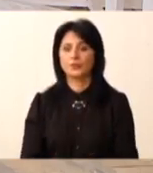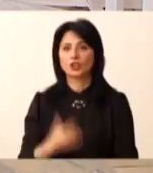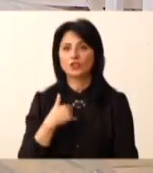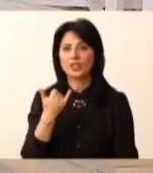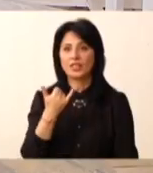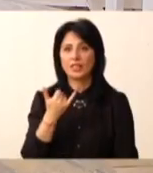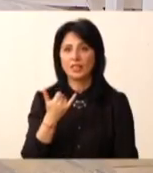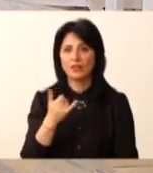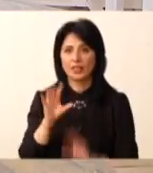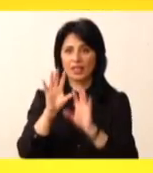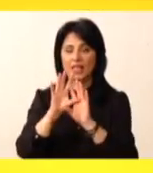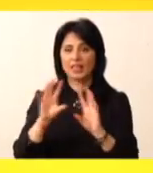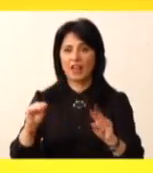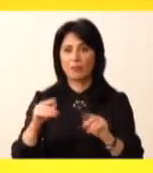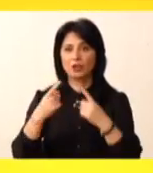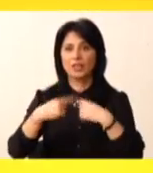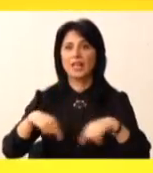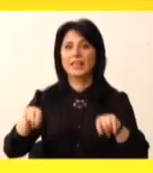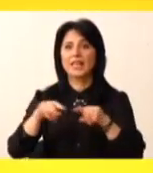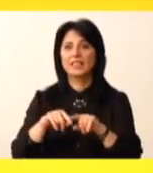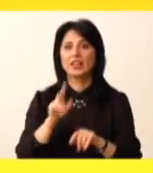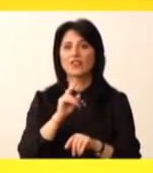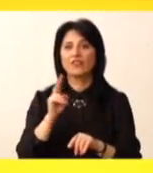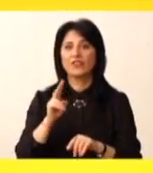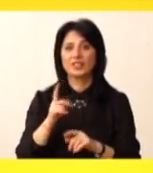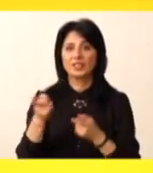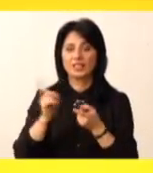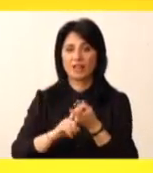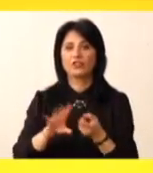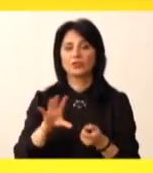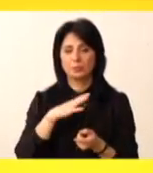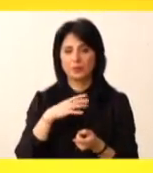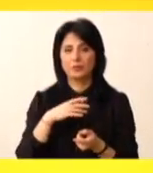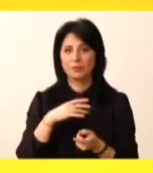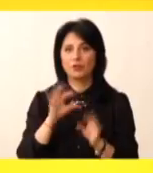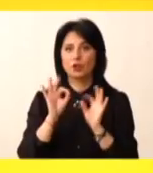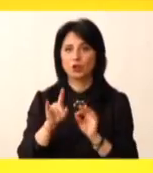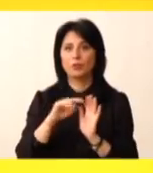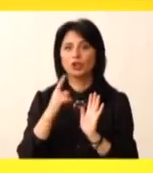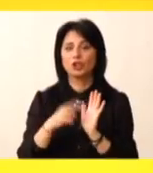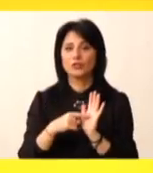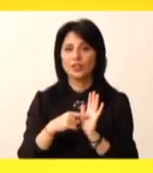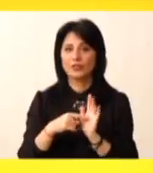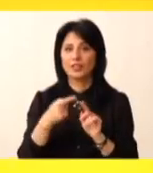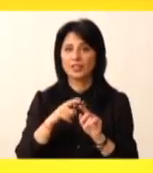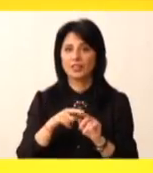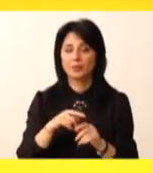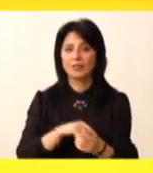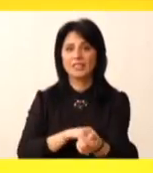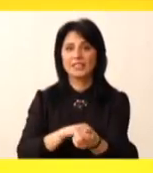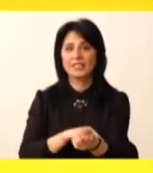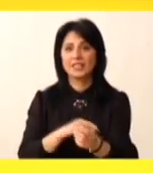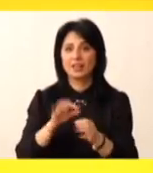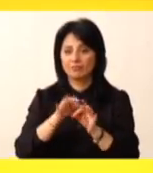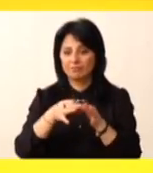ახლა დავამშვიდეთ საზოგადოების ის ნაწილი, რომლებიც დაგვიკავშირდნენ სწორედ ამ კითხვით, ანტისხეულების მომატება